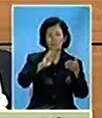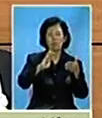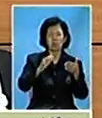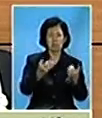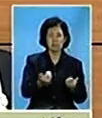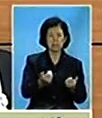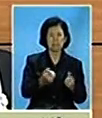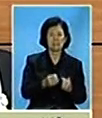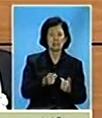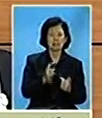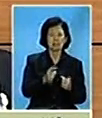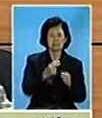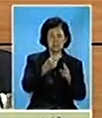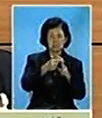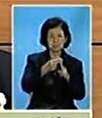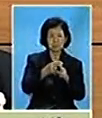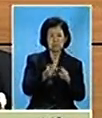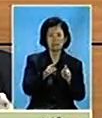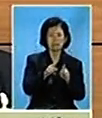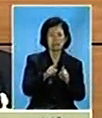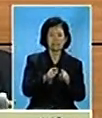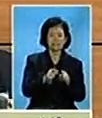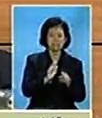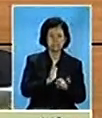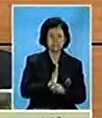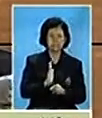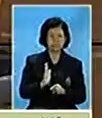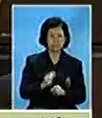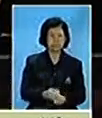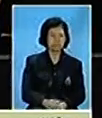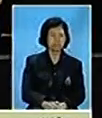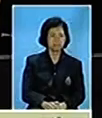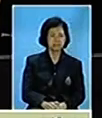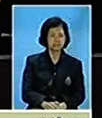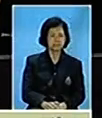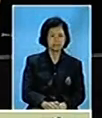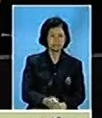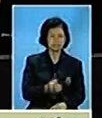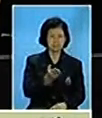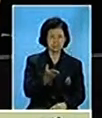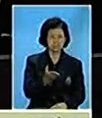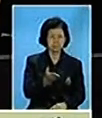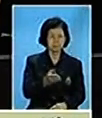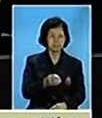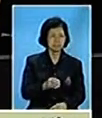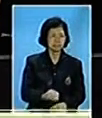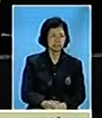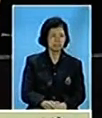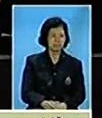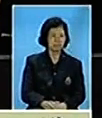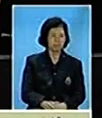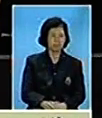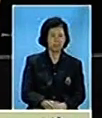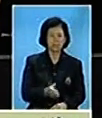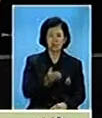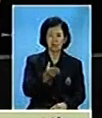การแพทย์แผนไทยประยุกต์กราบขอบคุณครับท่านประธาน ท่านรองยืนยันนะครับถ้ายืนยันผมขอท่านส